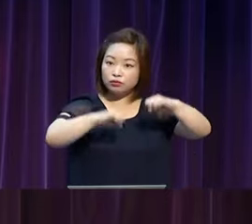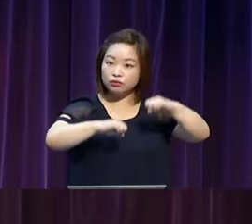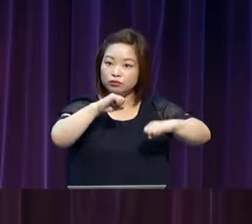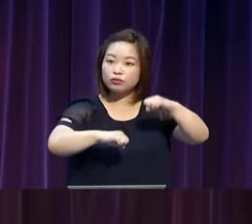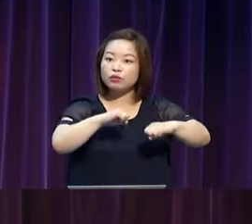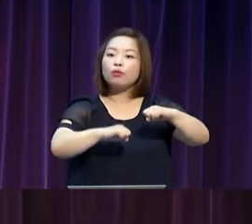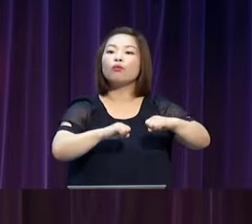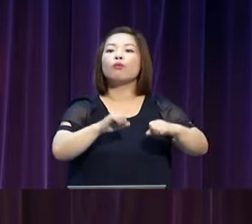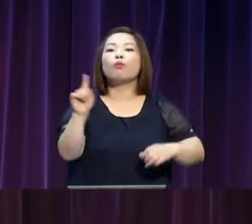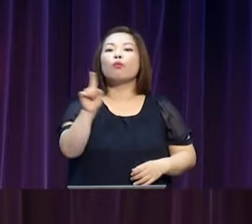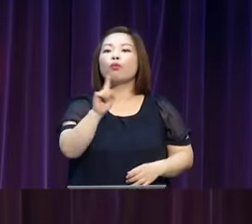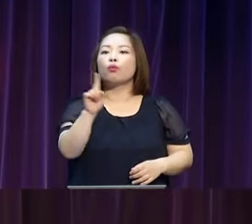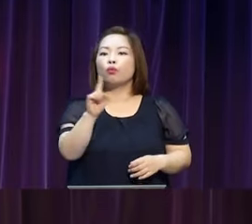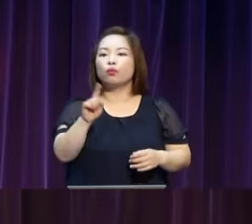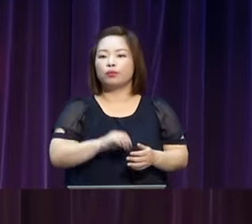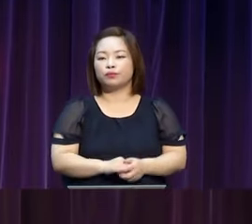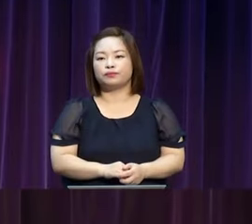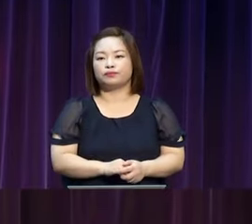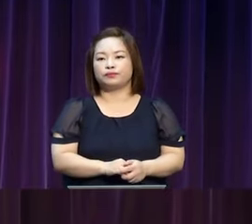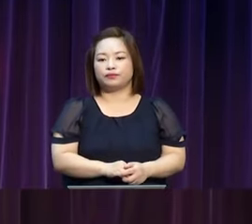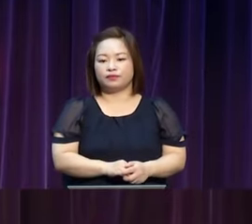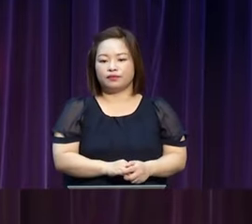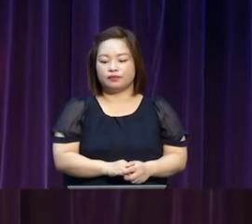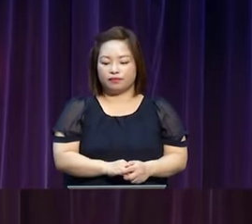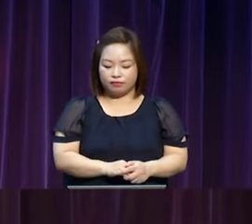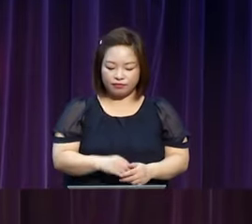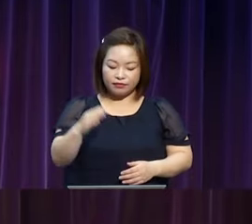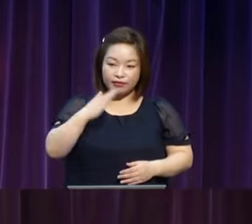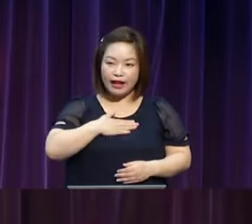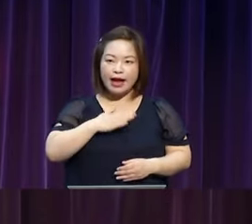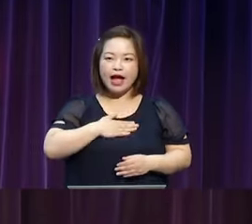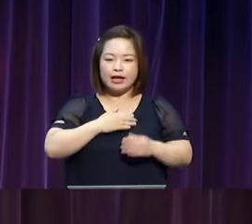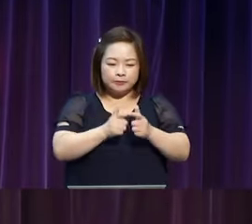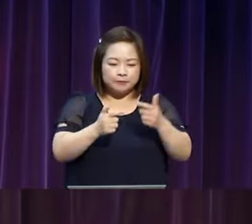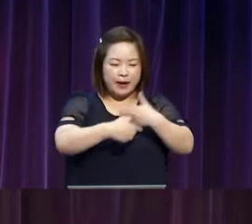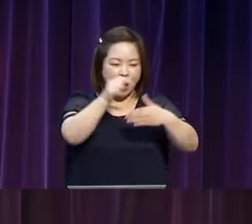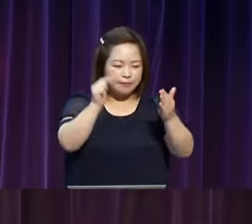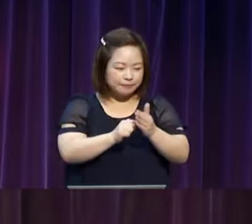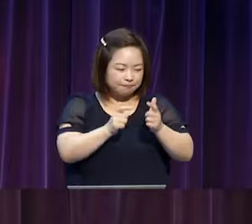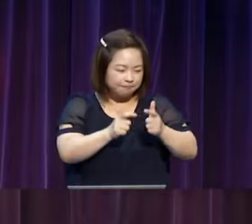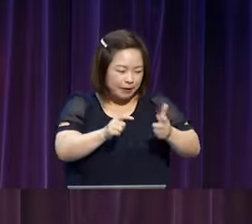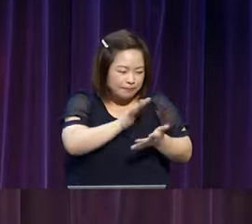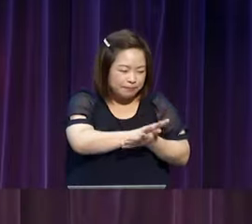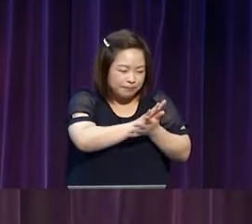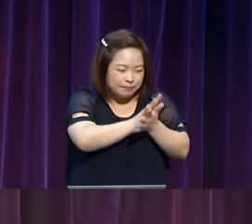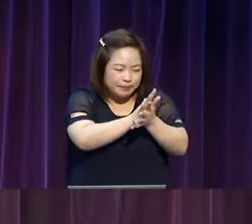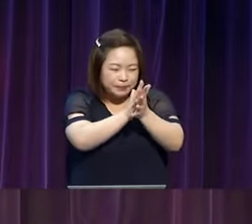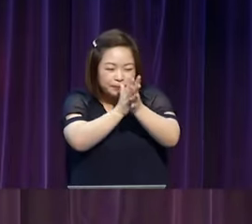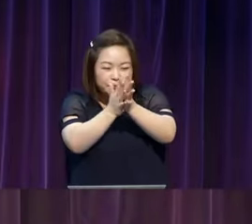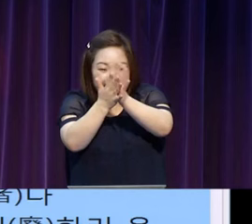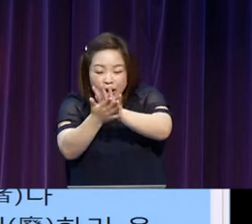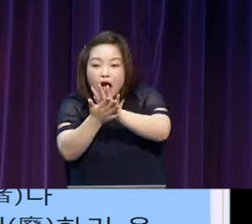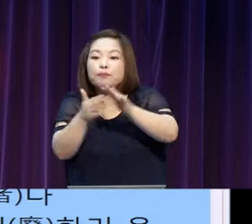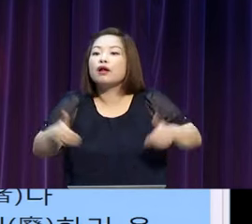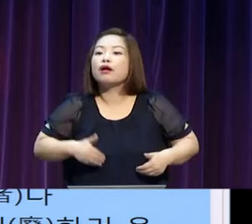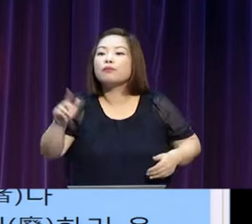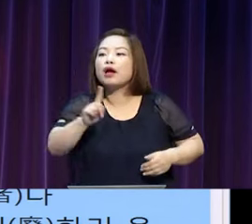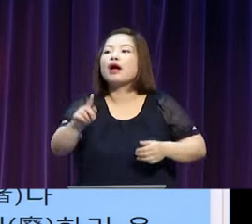게 아니잖아요. 그래서 하나님의 말씀이 아주 중요한데 시편